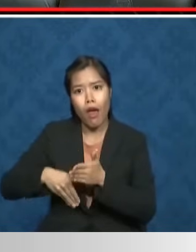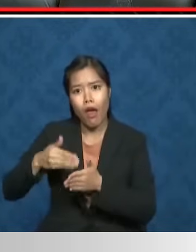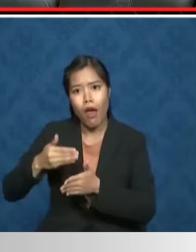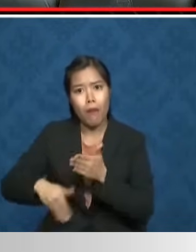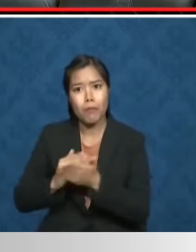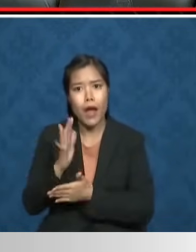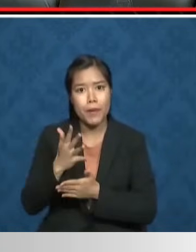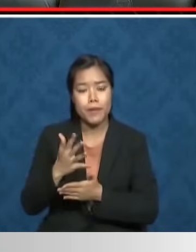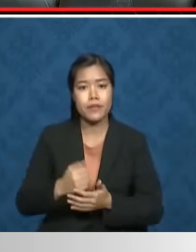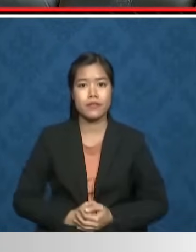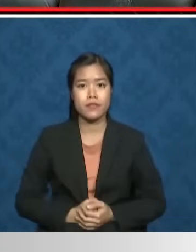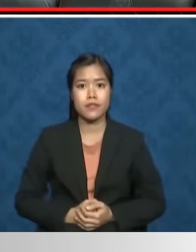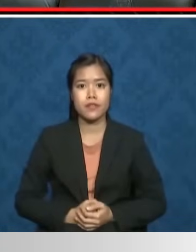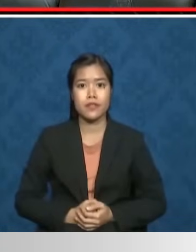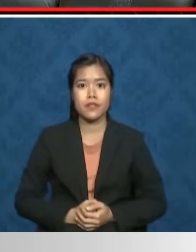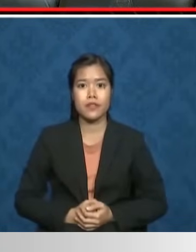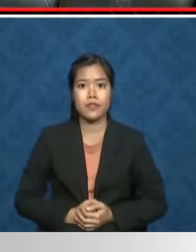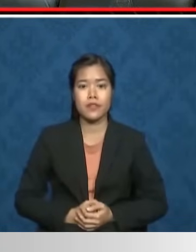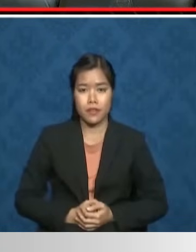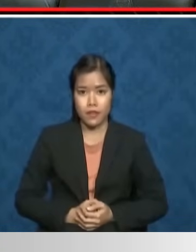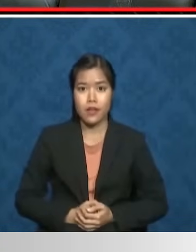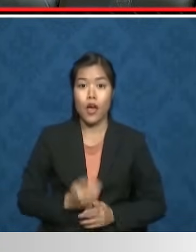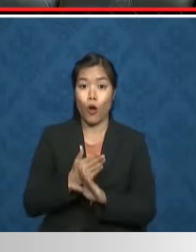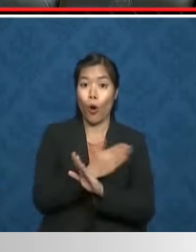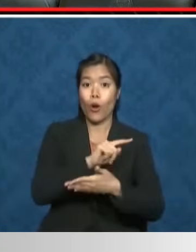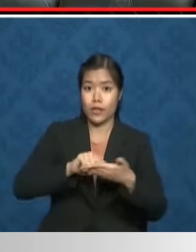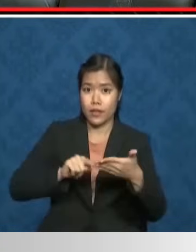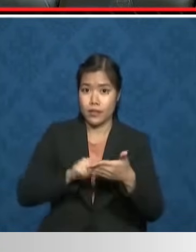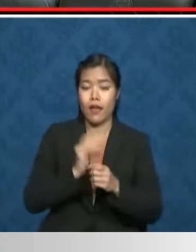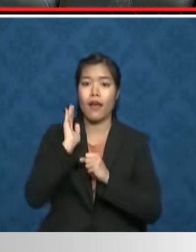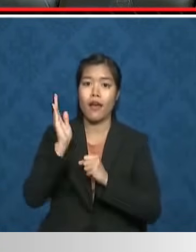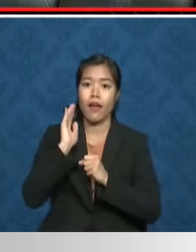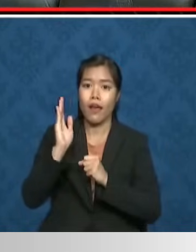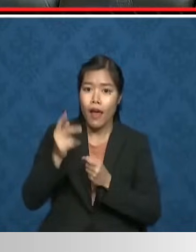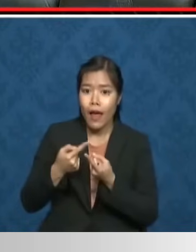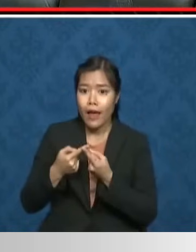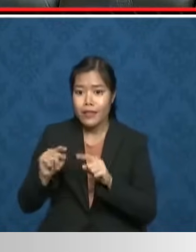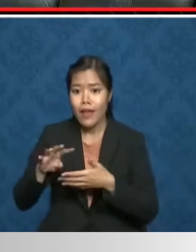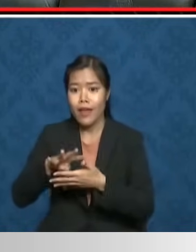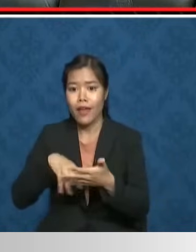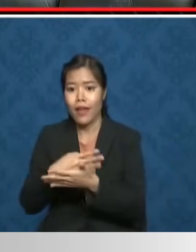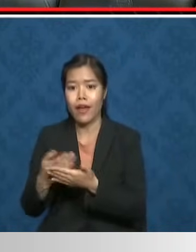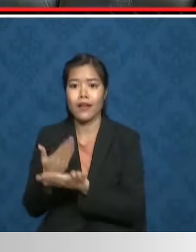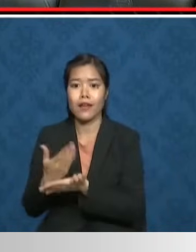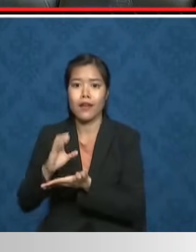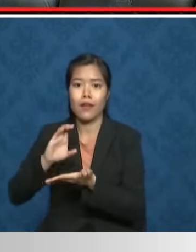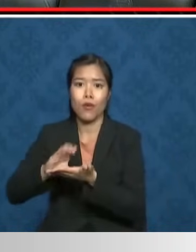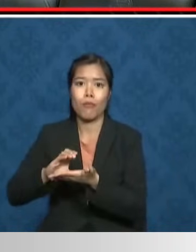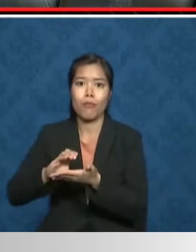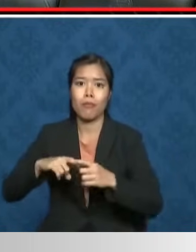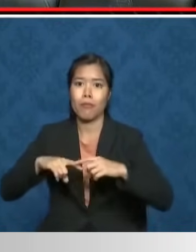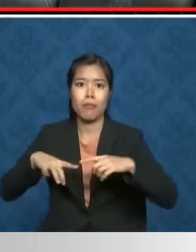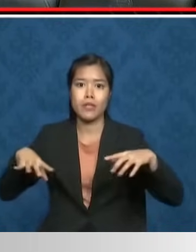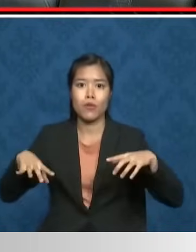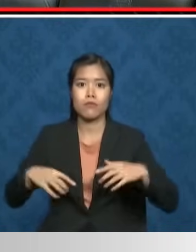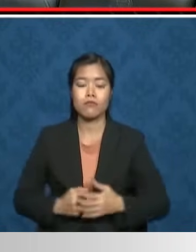ราะเป็นที่ชัดเจนแล้วครับว่ารัฐบาลหาเสียงพูดไปทางหนึ่งแถลงนโยบายไปทางหนึ่งแต่งบประมาณไปอีกทางหนึ่งสุ